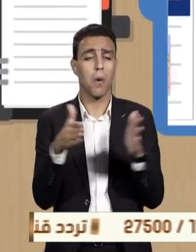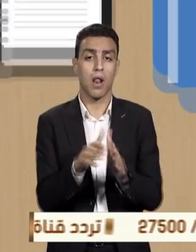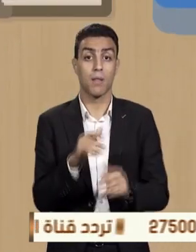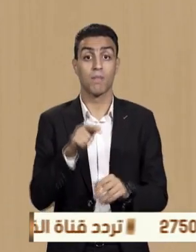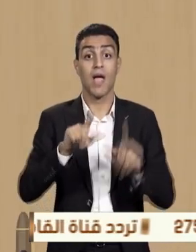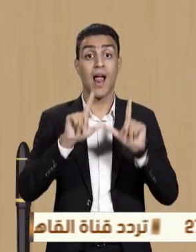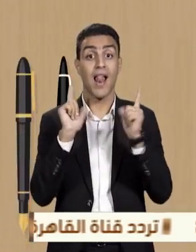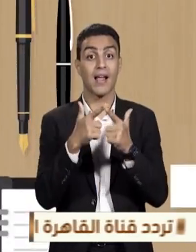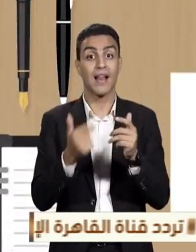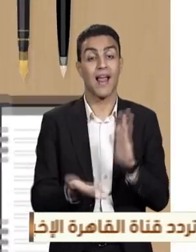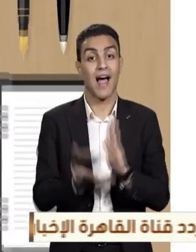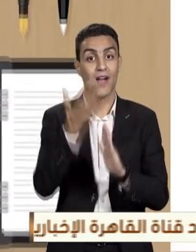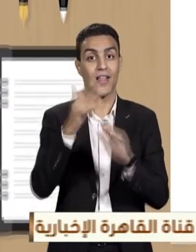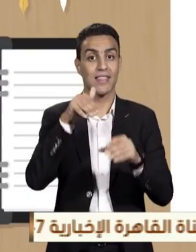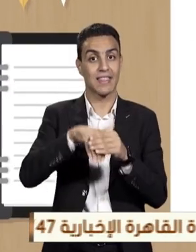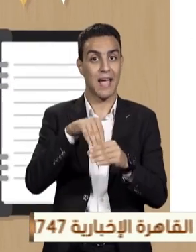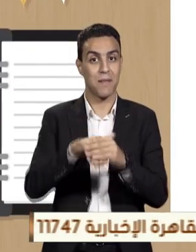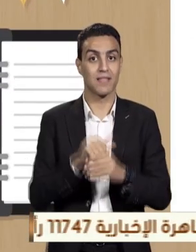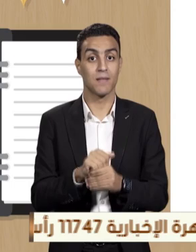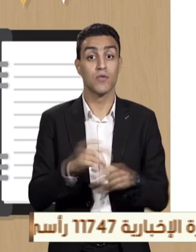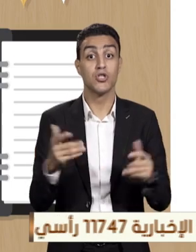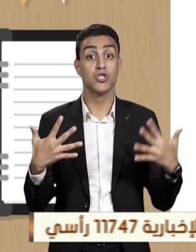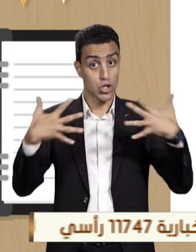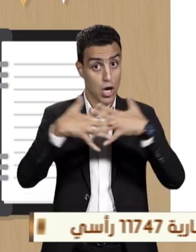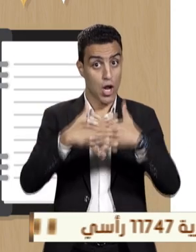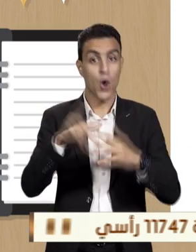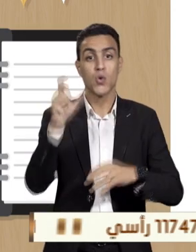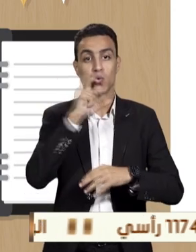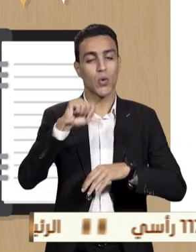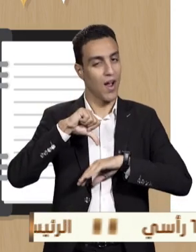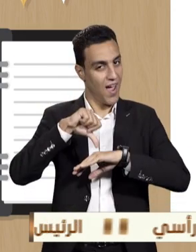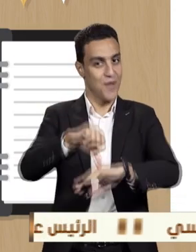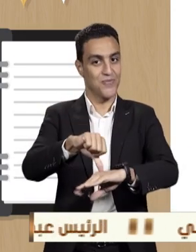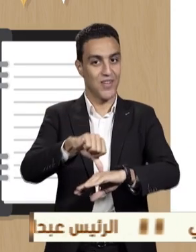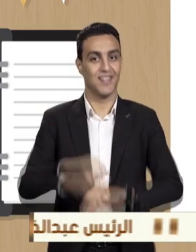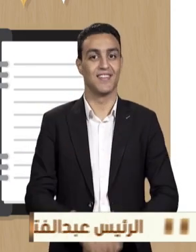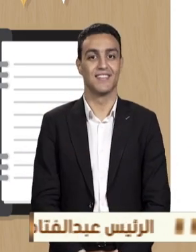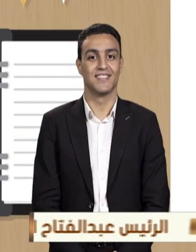ولا أقل. الهيئة الوطنية للانتخابات، شارك، صوتك هيوصل.